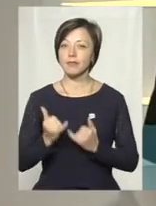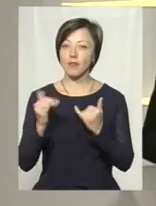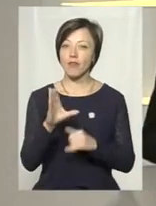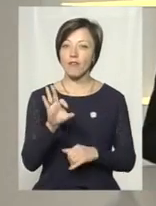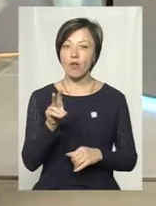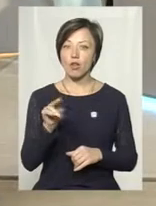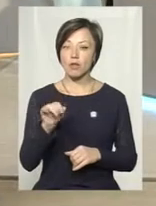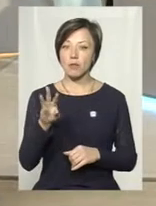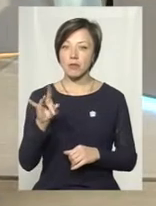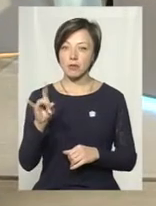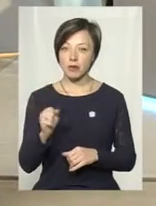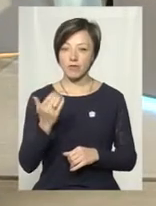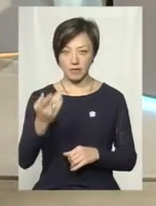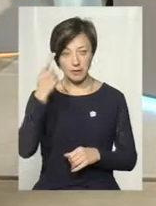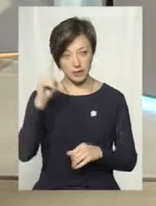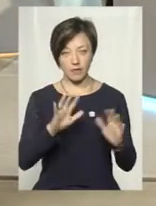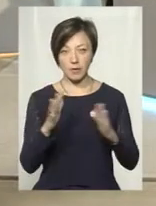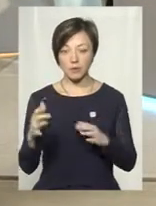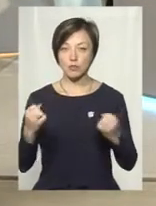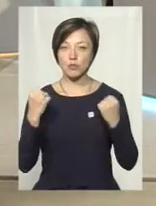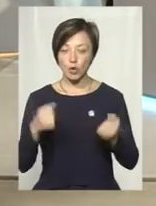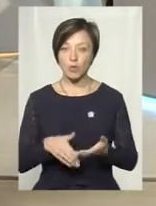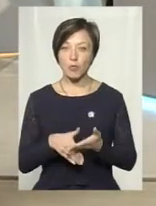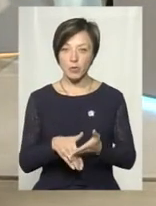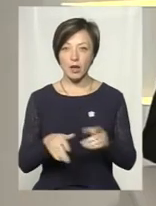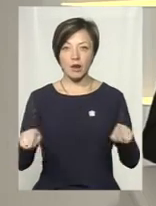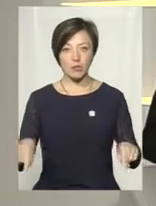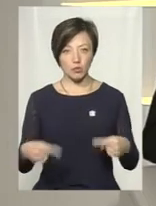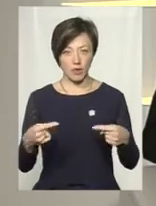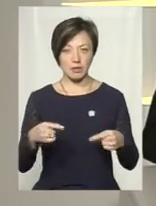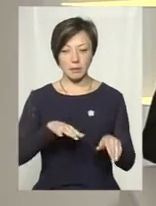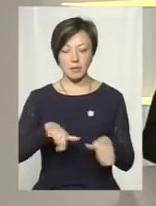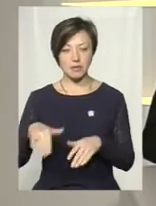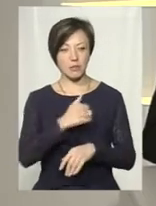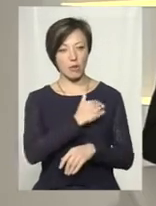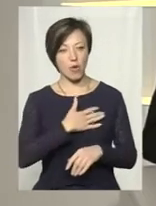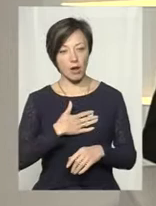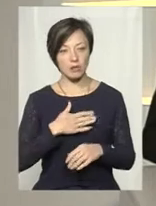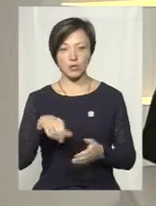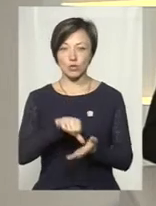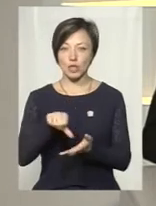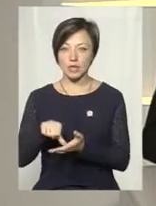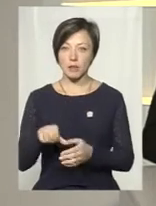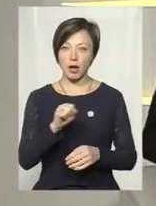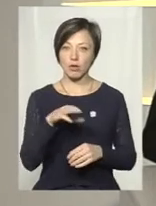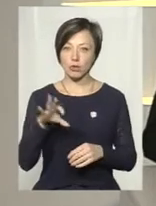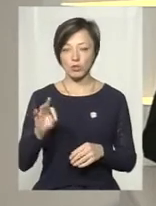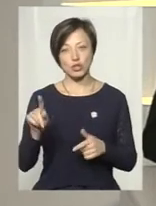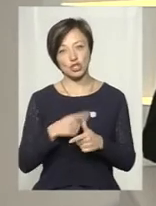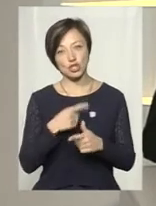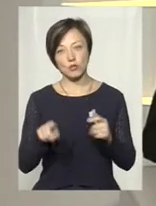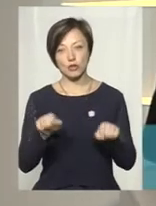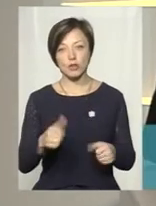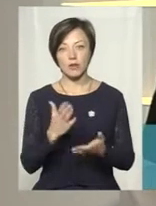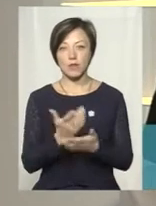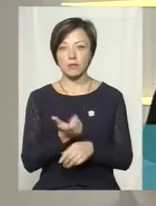а от вам відомі випадки, в яких спорт допоміг реабілітуватися після поранення учасникам АТО, чи, можливо,